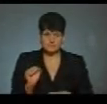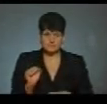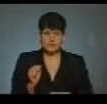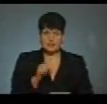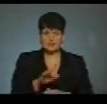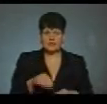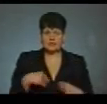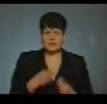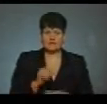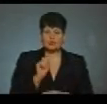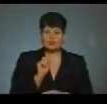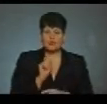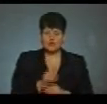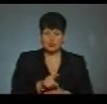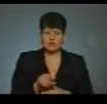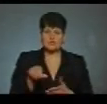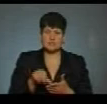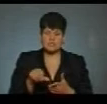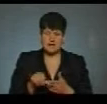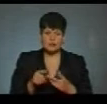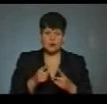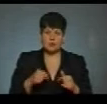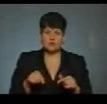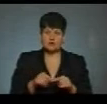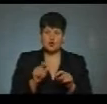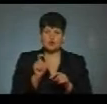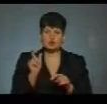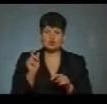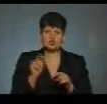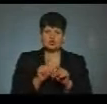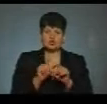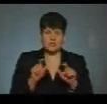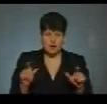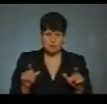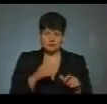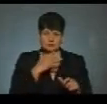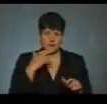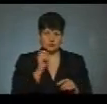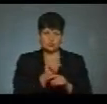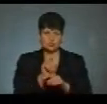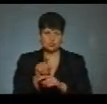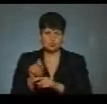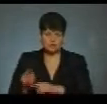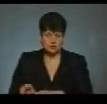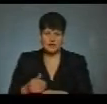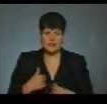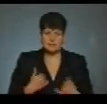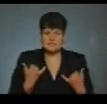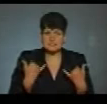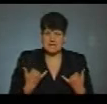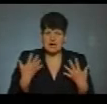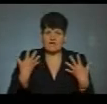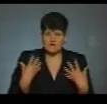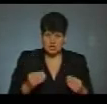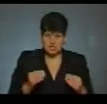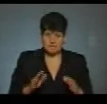Він дав доручення членам обласного штабу, ряд доручень. Нам зараз вже